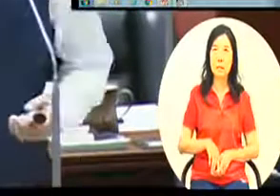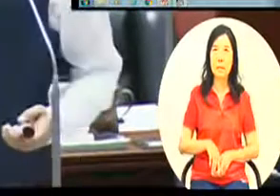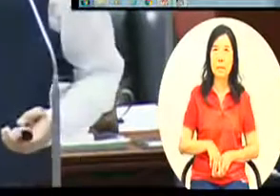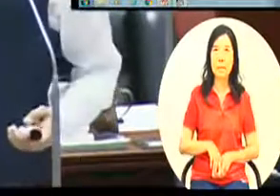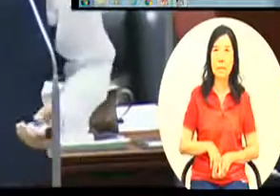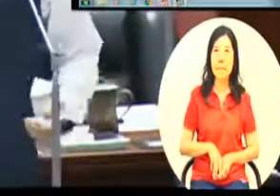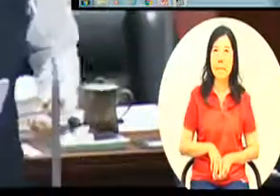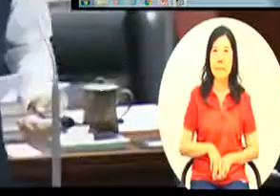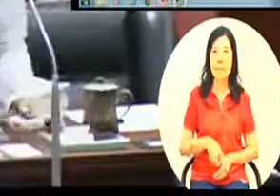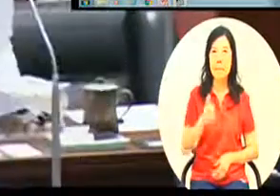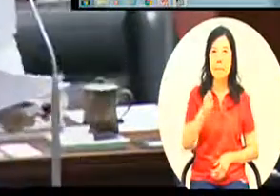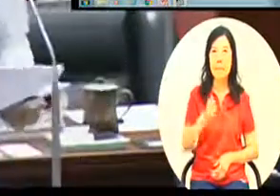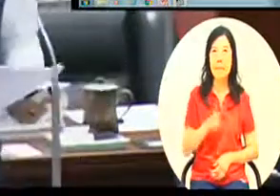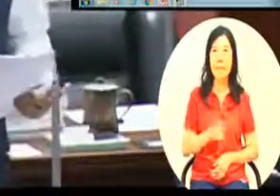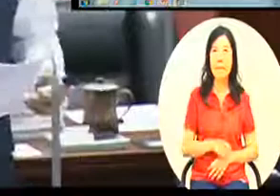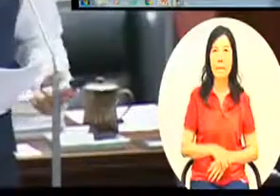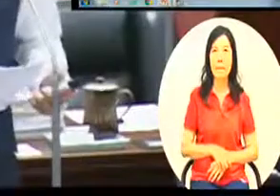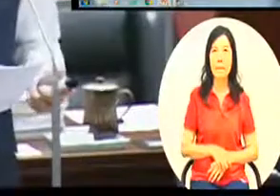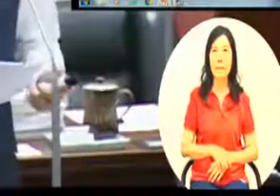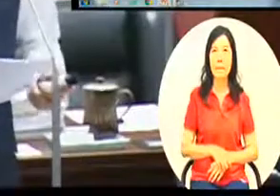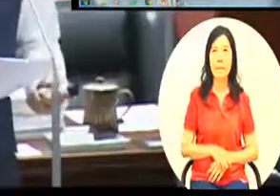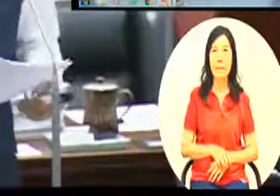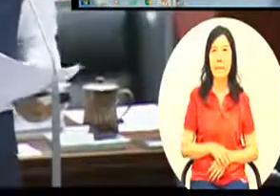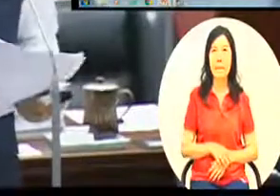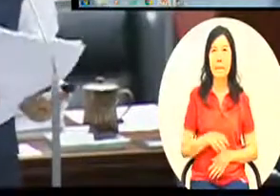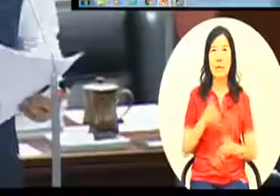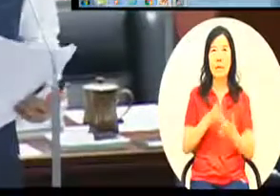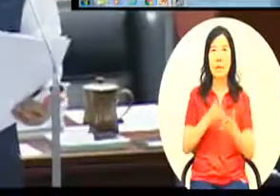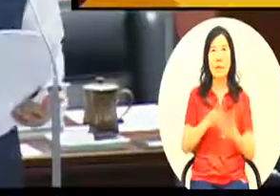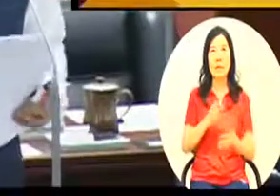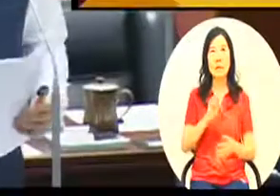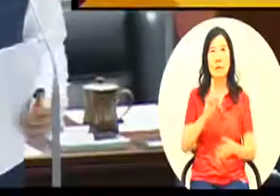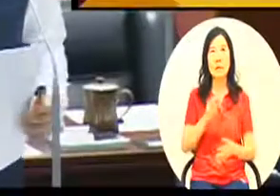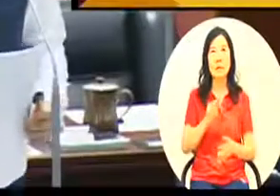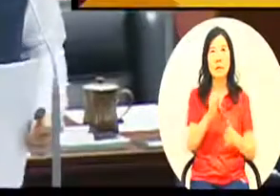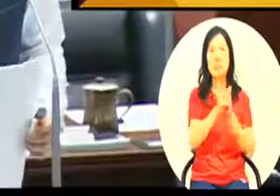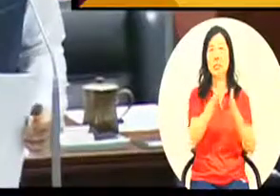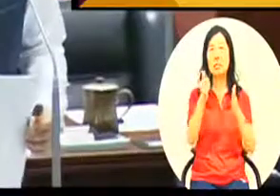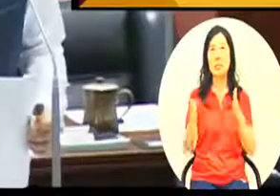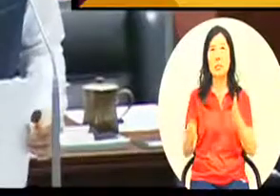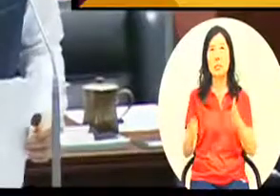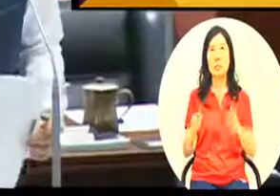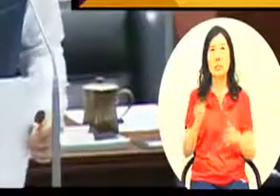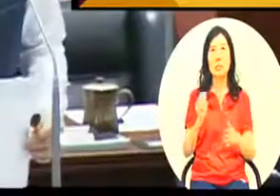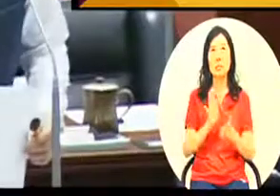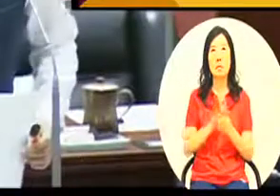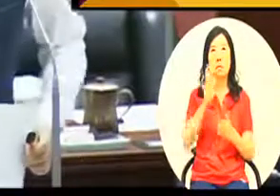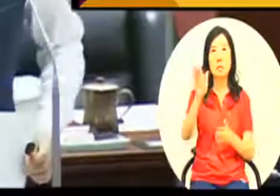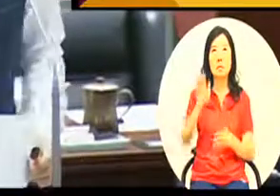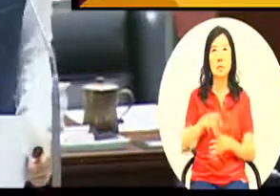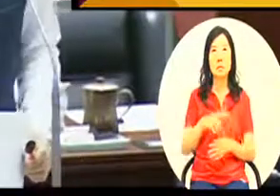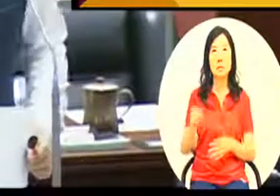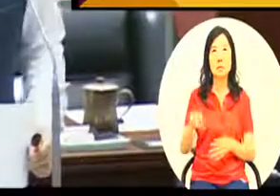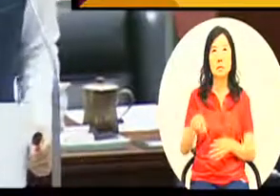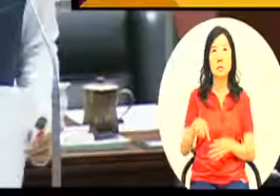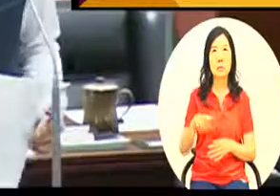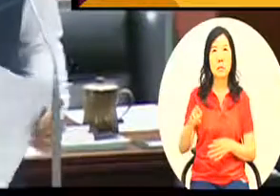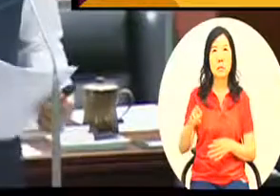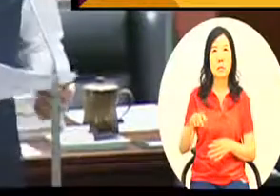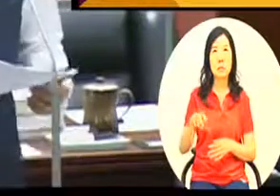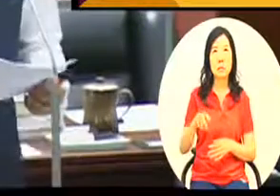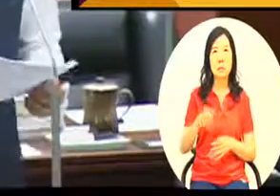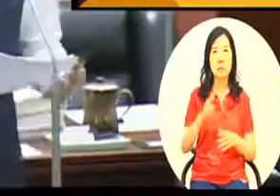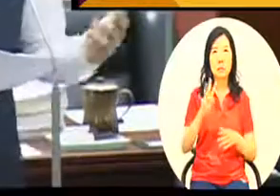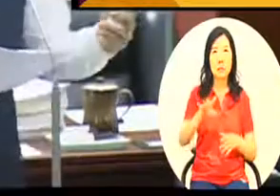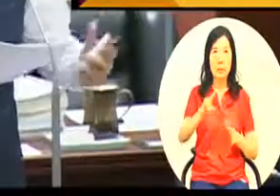好，谢谢。他讲完这段话之后就要下公车了，然后呢，下公车的时候，他是，我先说明，